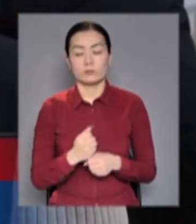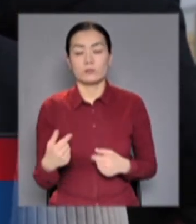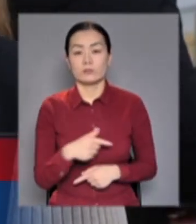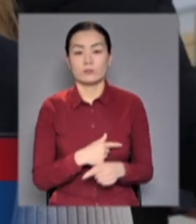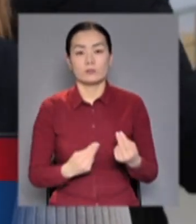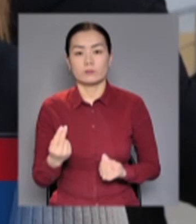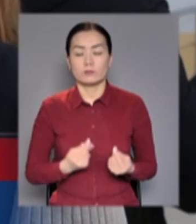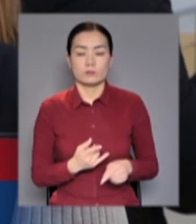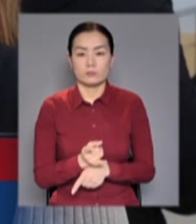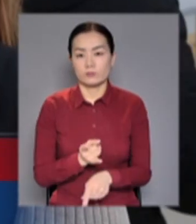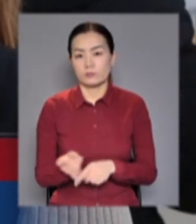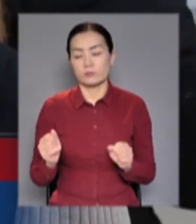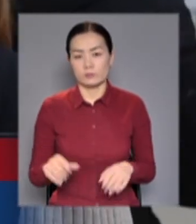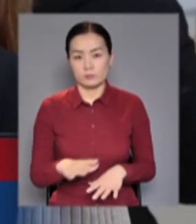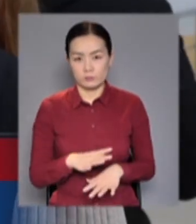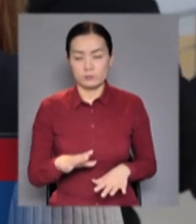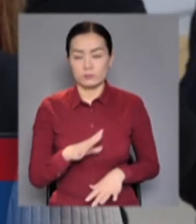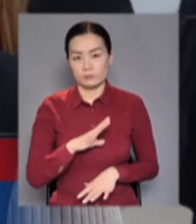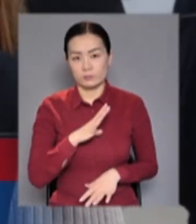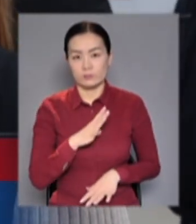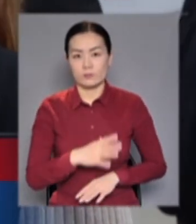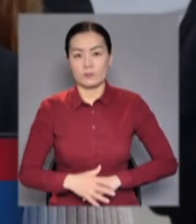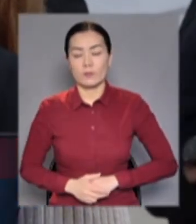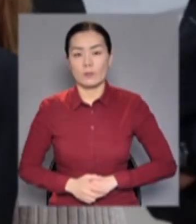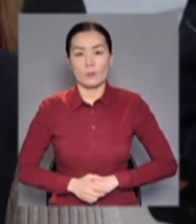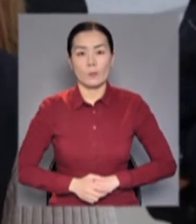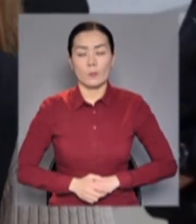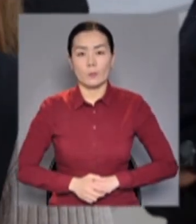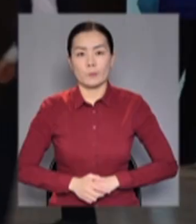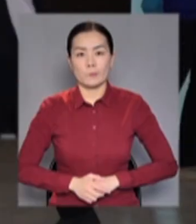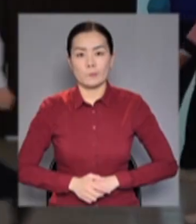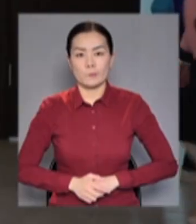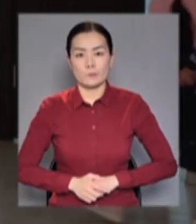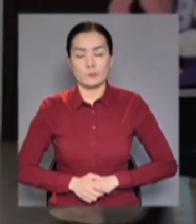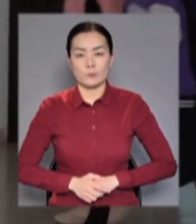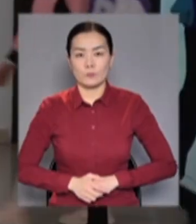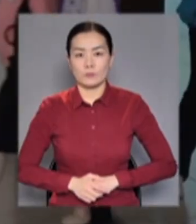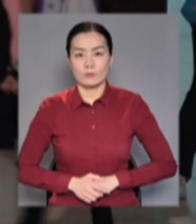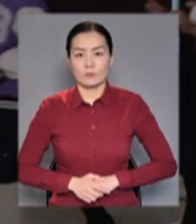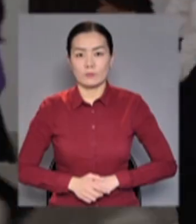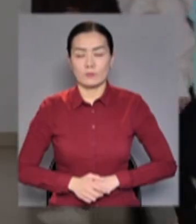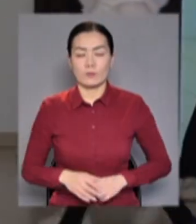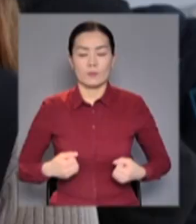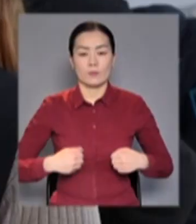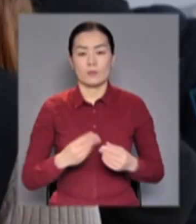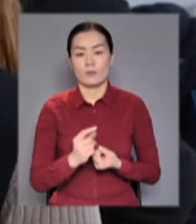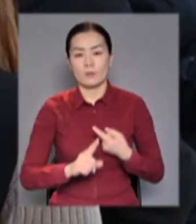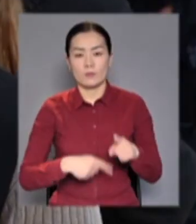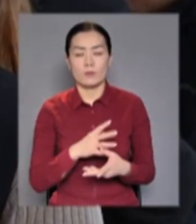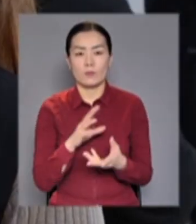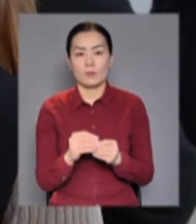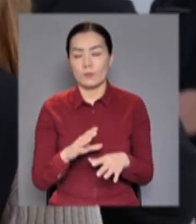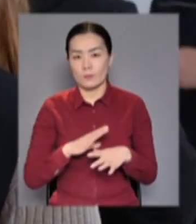арасында бір-біріне сөзге келіспеушілік болады ғой, бұқтап қоятын кездер бар, бір-бірінің сөзін көтере алмайтын жағдайлар болады ғой. Солай болды деп ойлаймын енді өзім. Ондай негізі